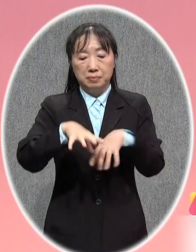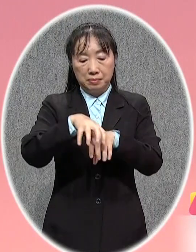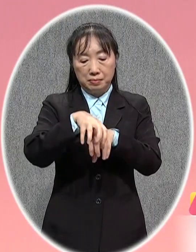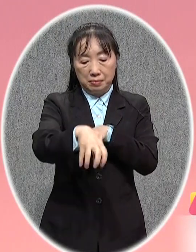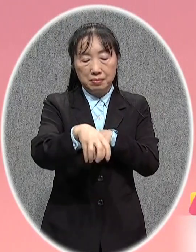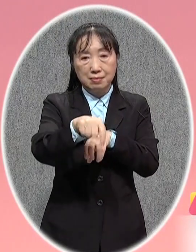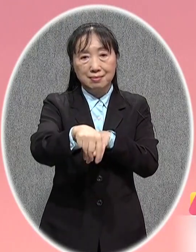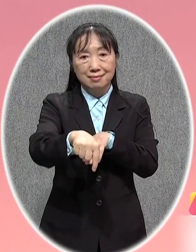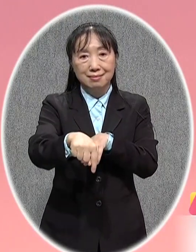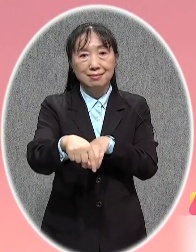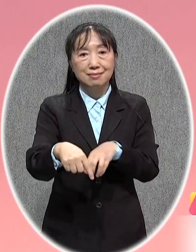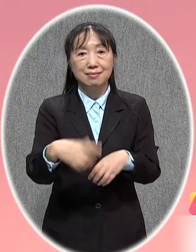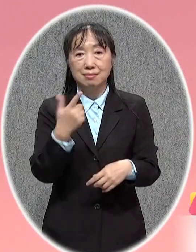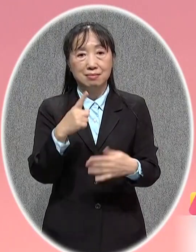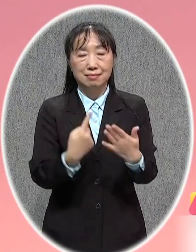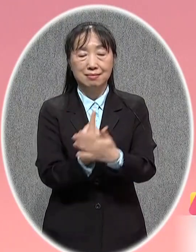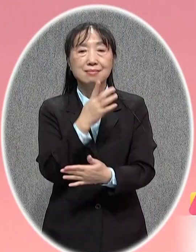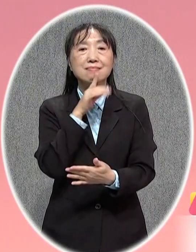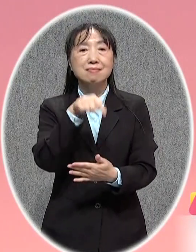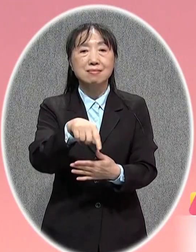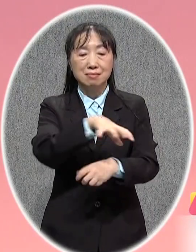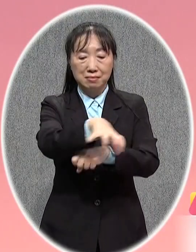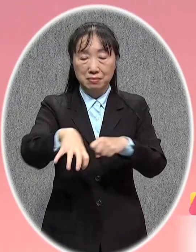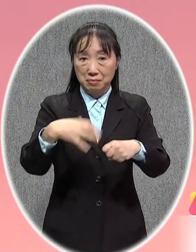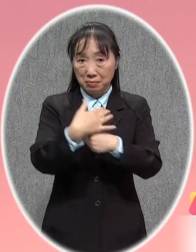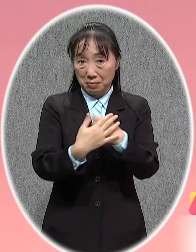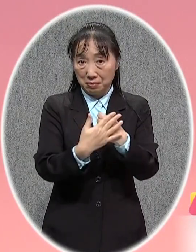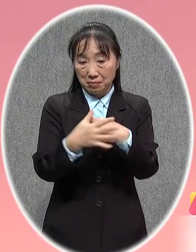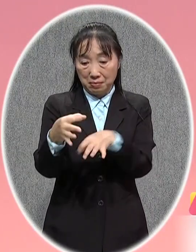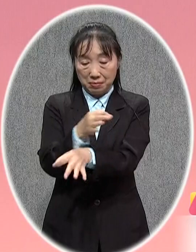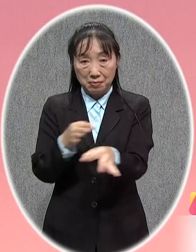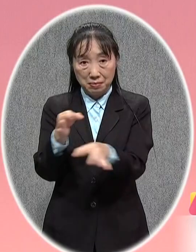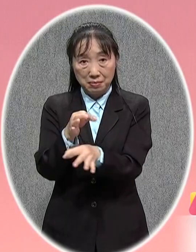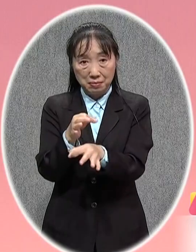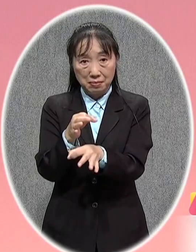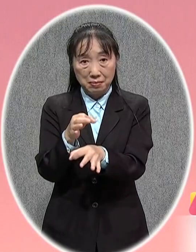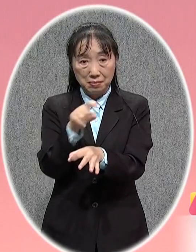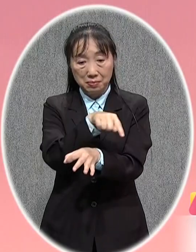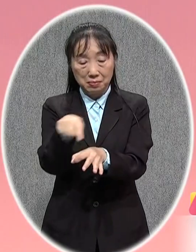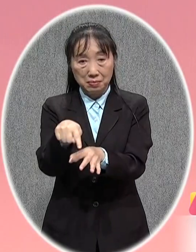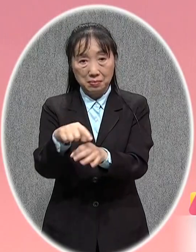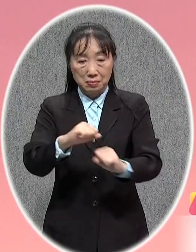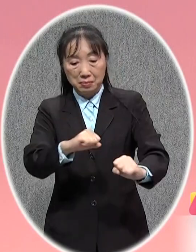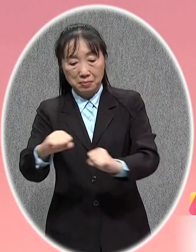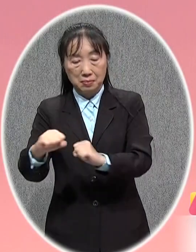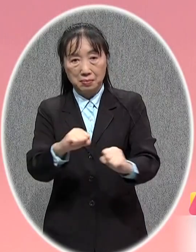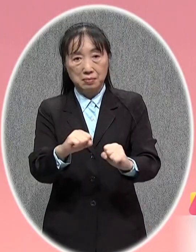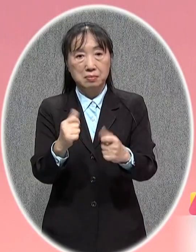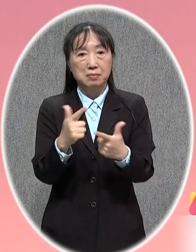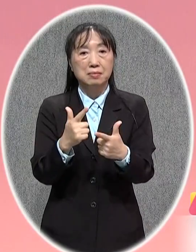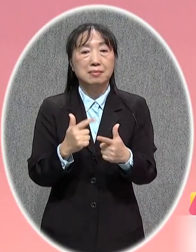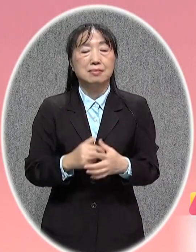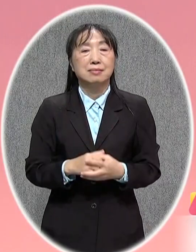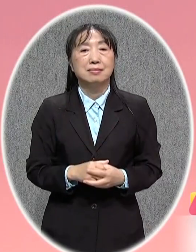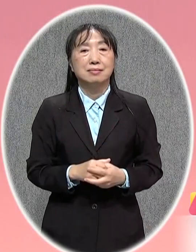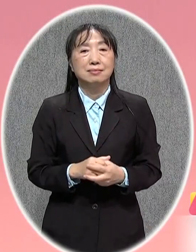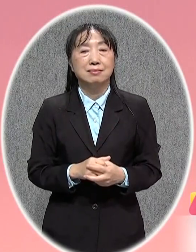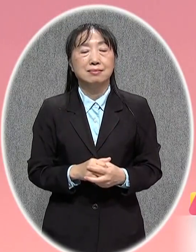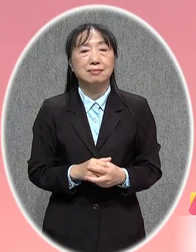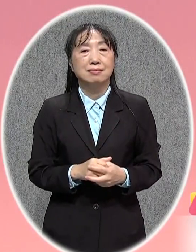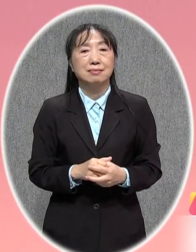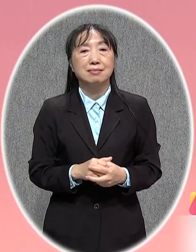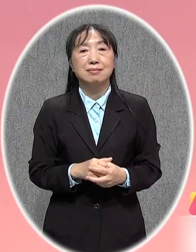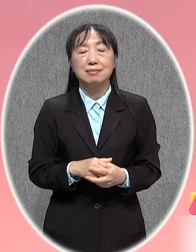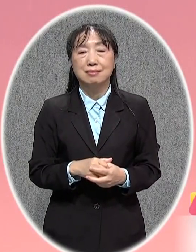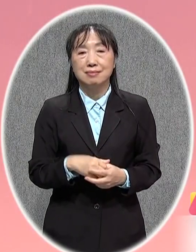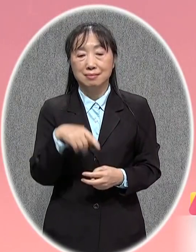案它已经不单单只是这个环保跟经济之间的拔河一些 对抗，那反